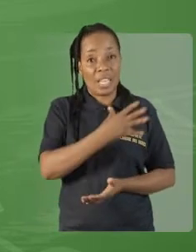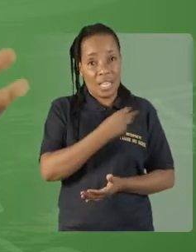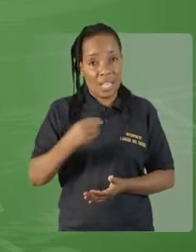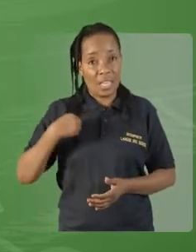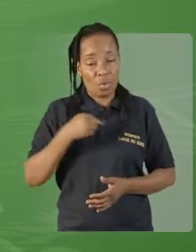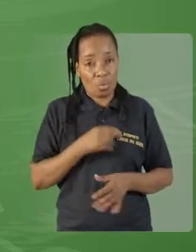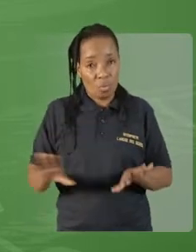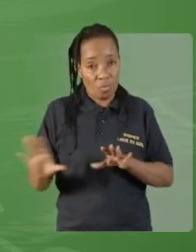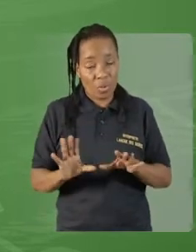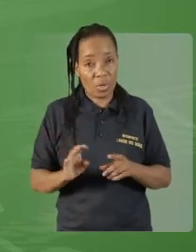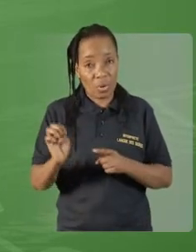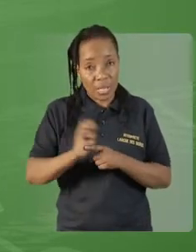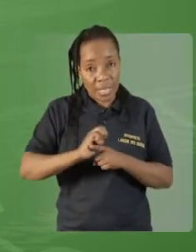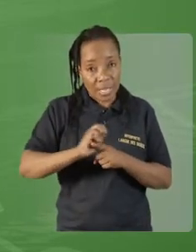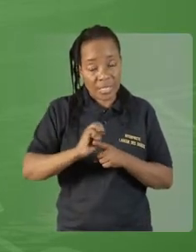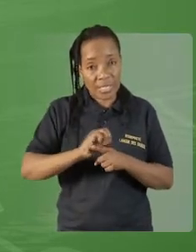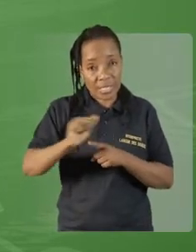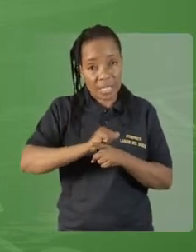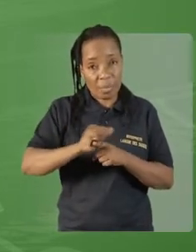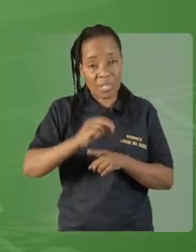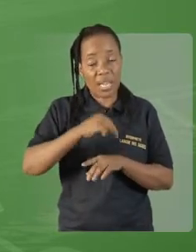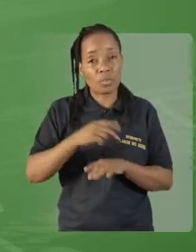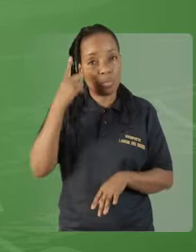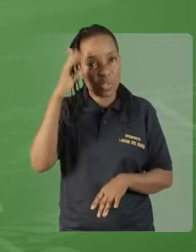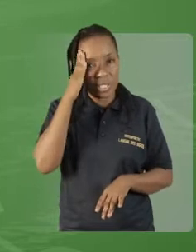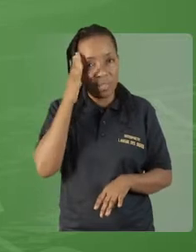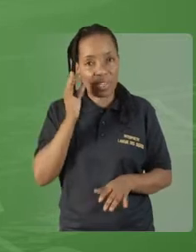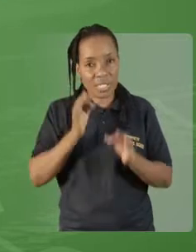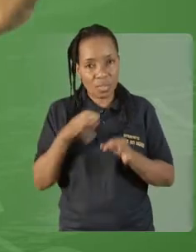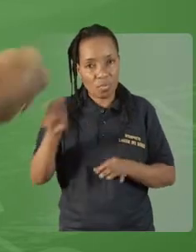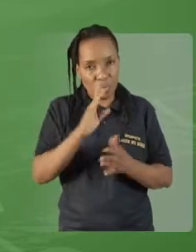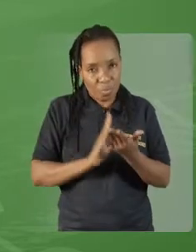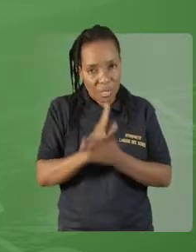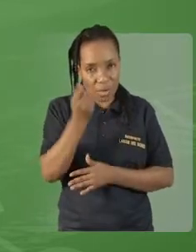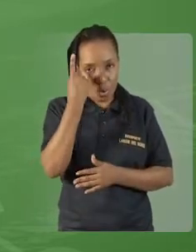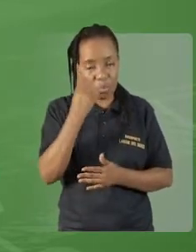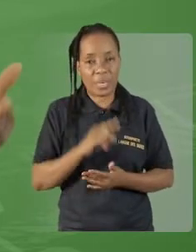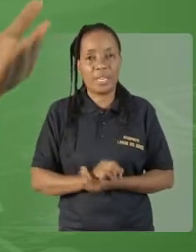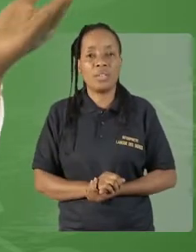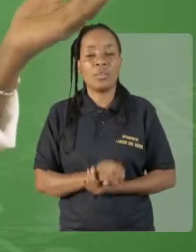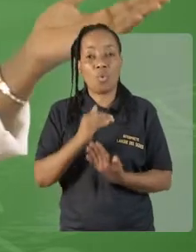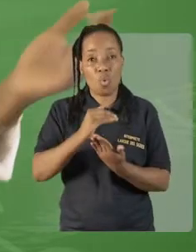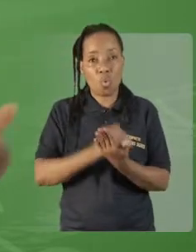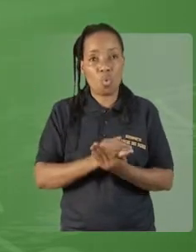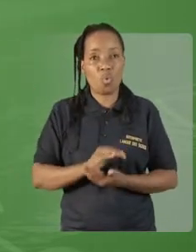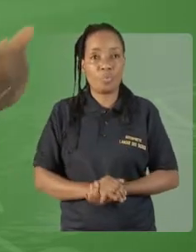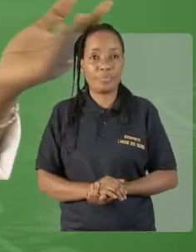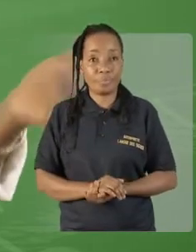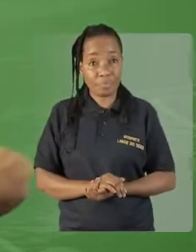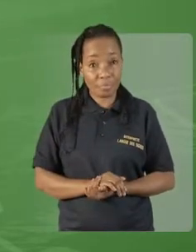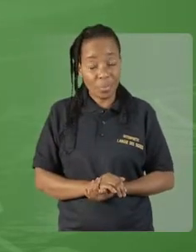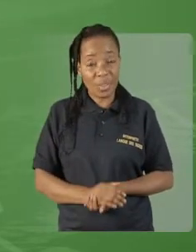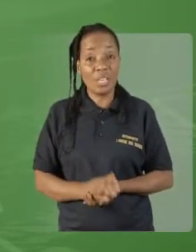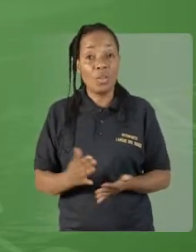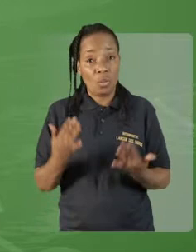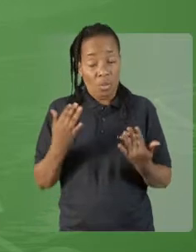activité d'application pour voir si vous avez bien compris la leçon de ce jour. À titre indicatif, chers